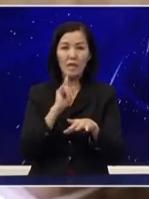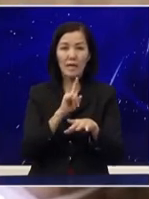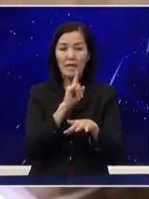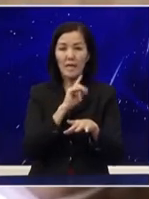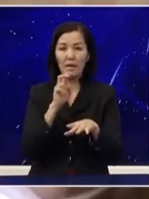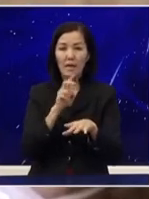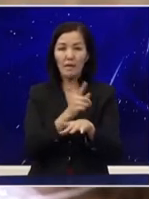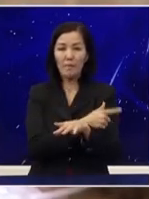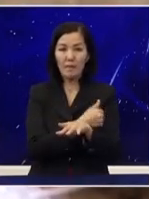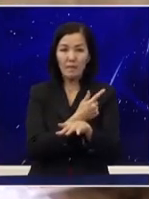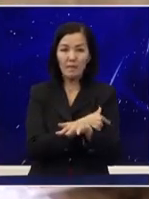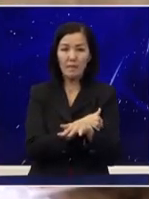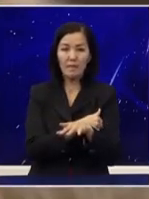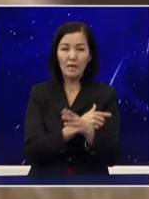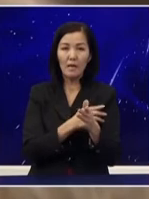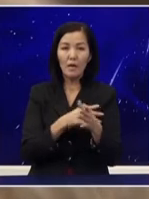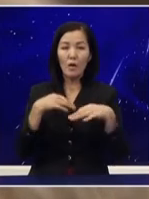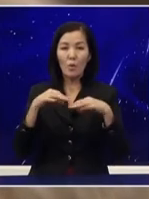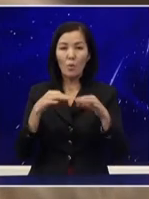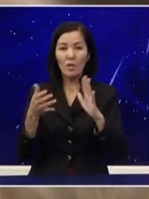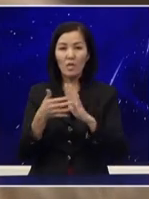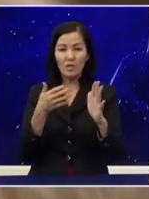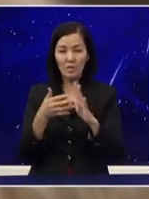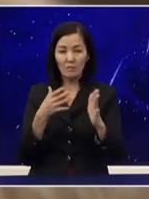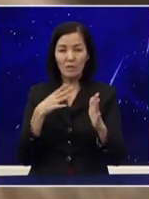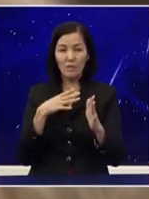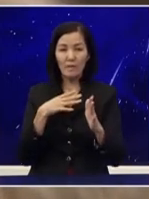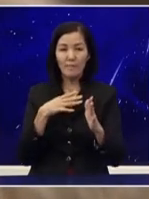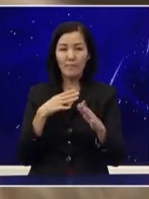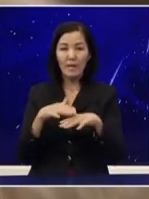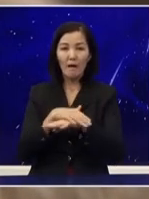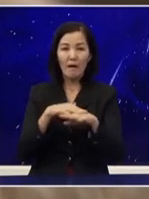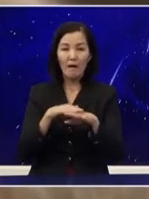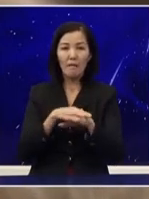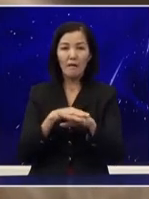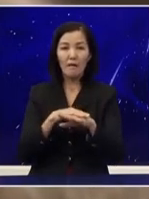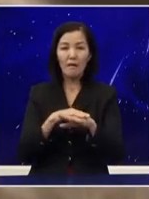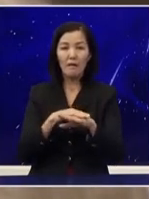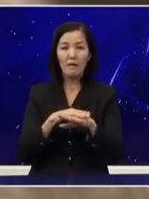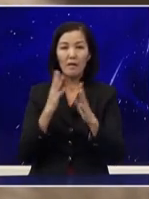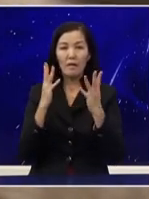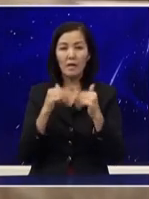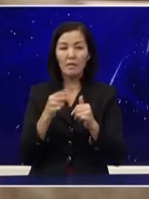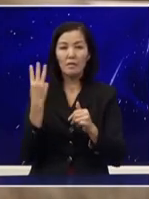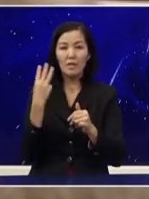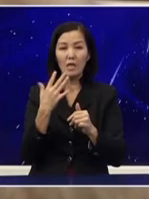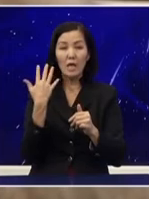дәргерлік амбулаторияларда көрсетіледі. Медициналық пункті халық саны 50-ден 300 адамға